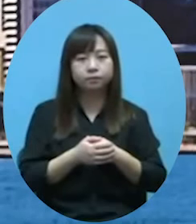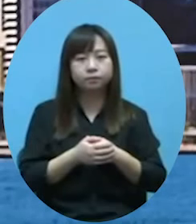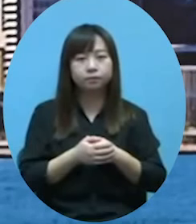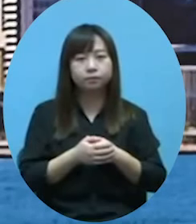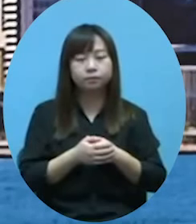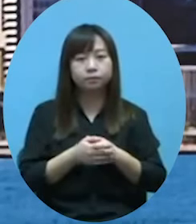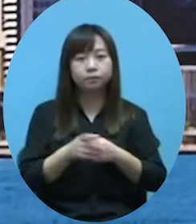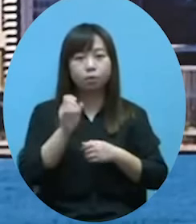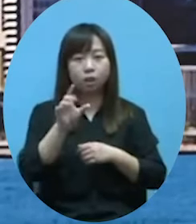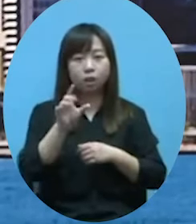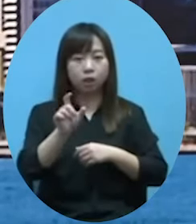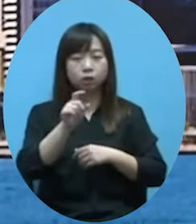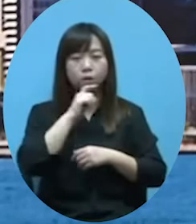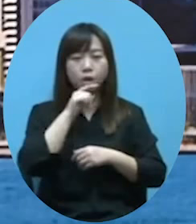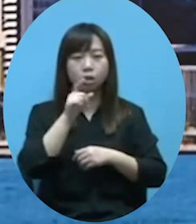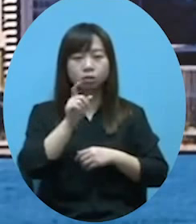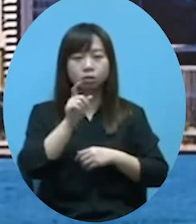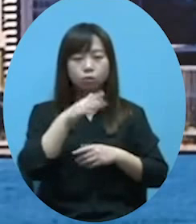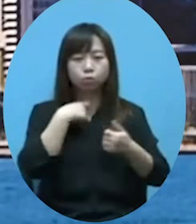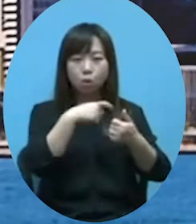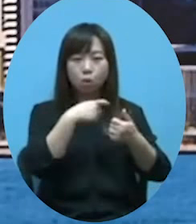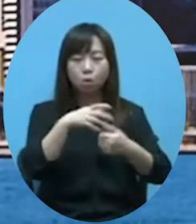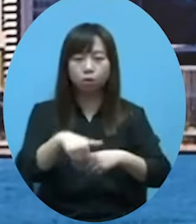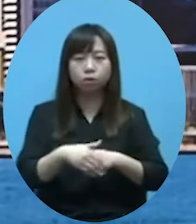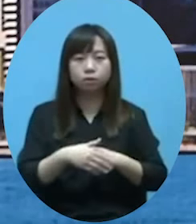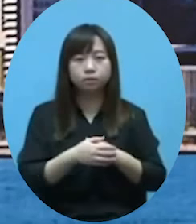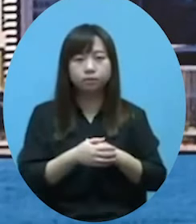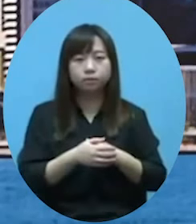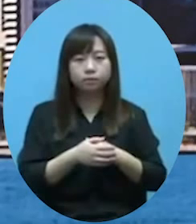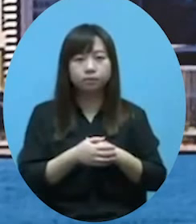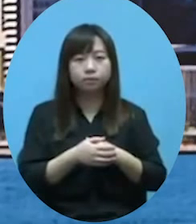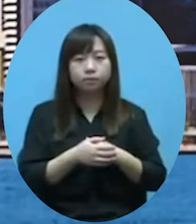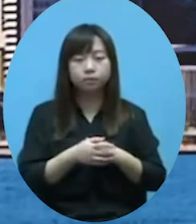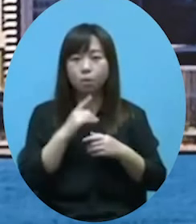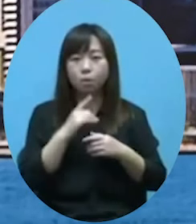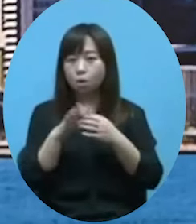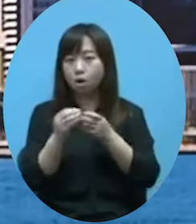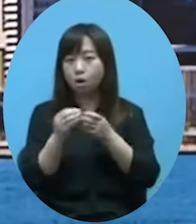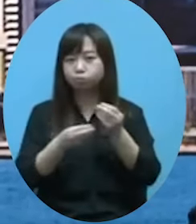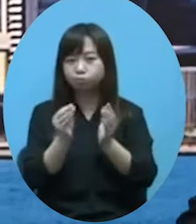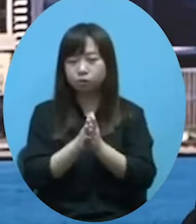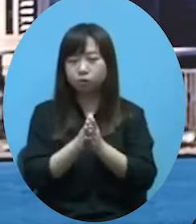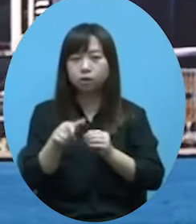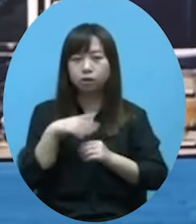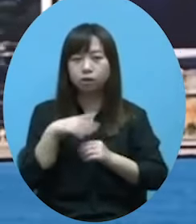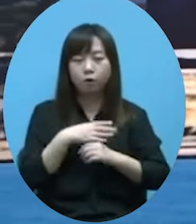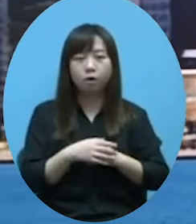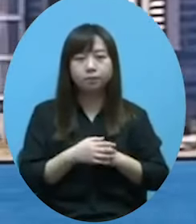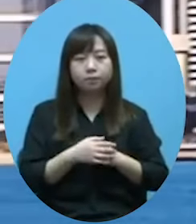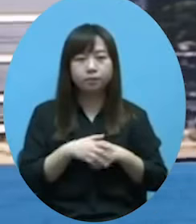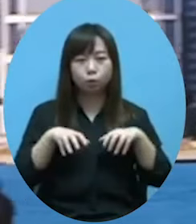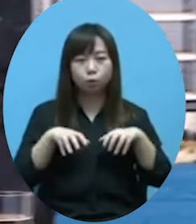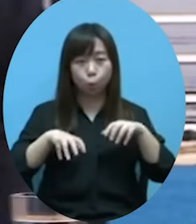還有的士的士我們就會叫一叫關於感染那裡其實呢